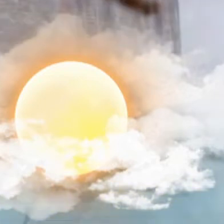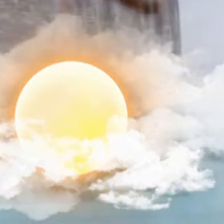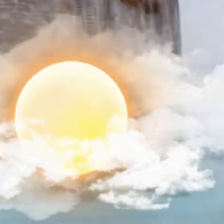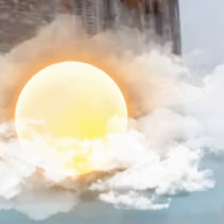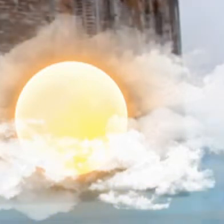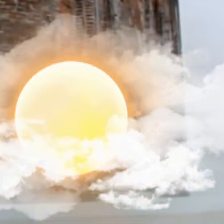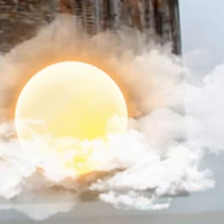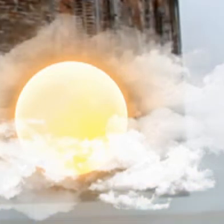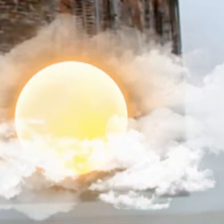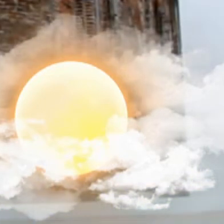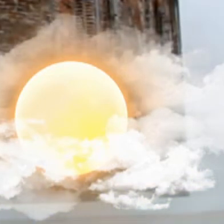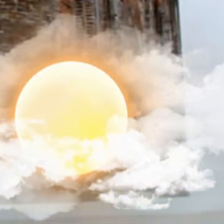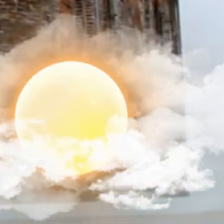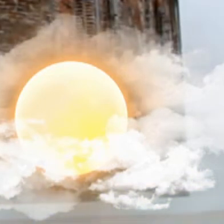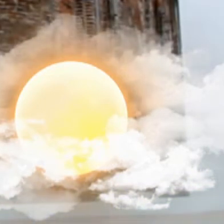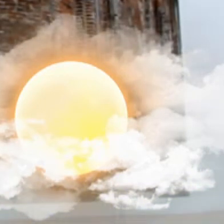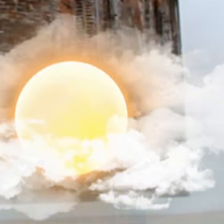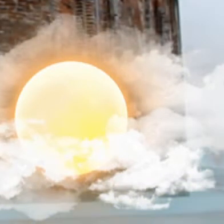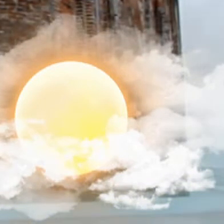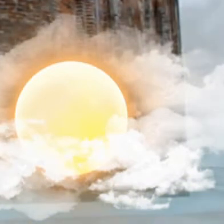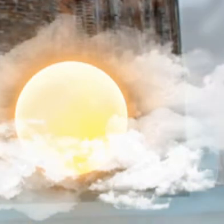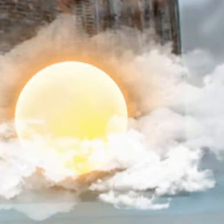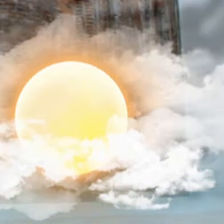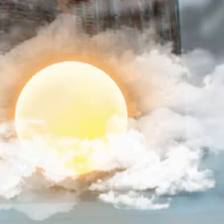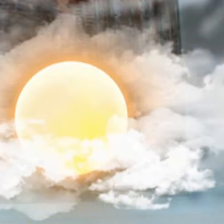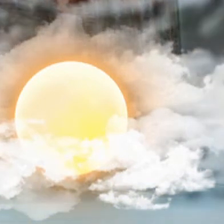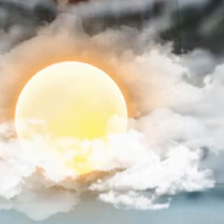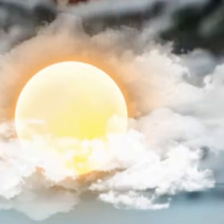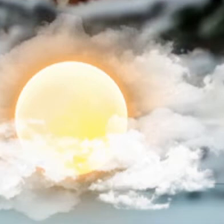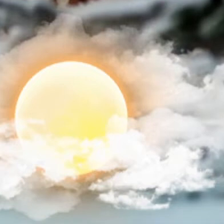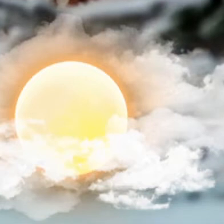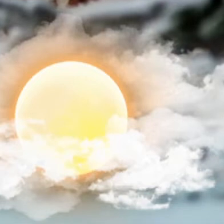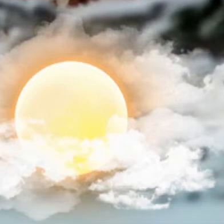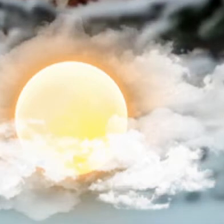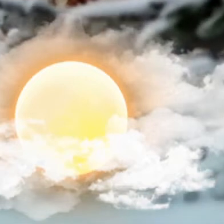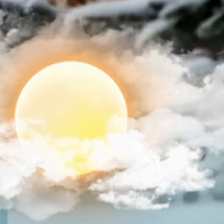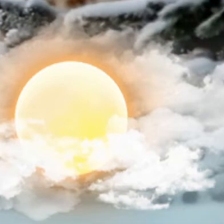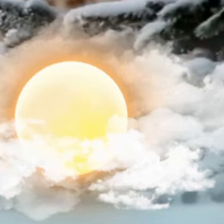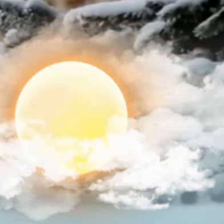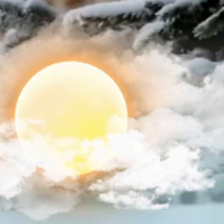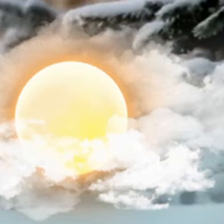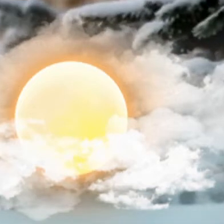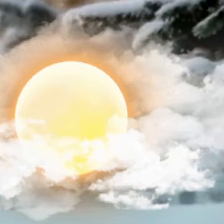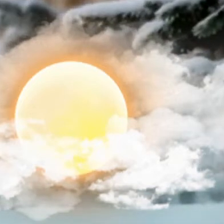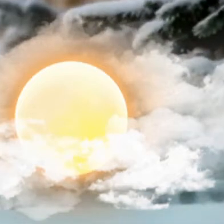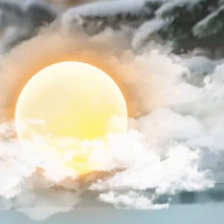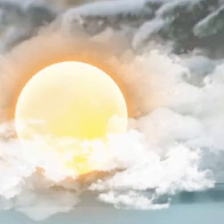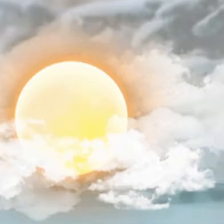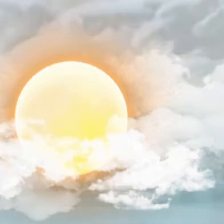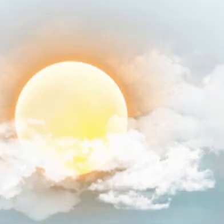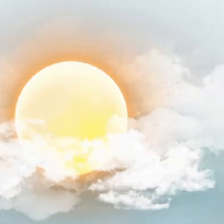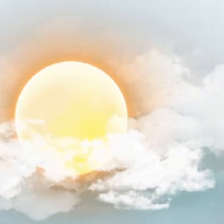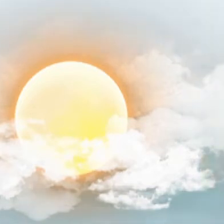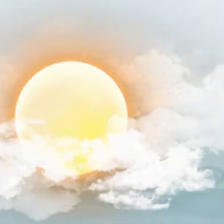11 градусов морозу раницей, до минус 8 днем и вечером. Переменная облачность без опадков. Ветер